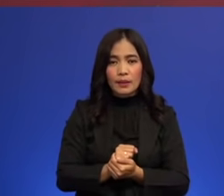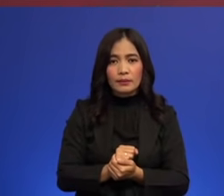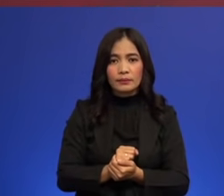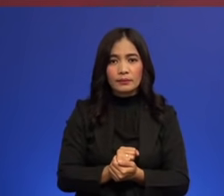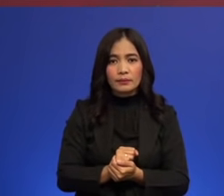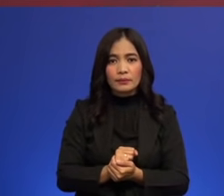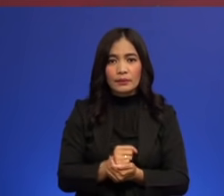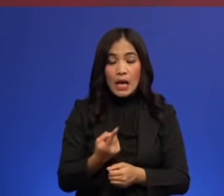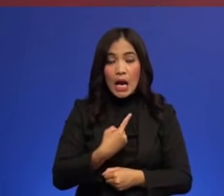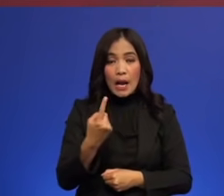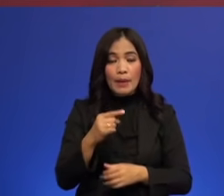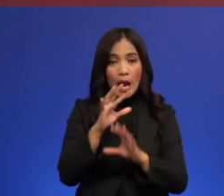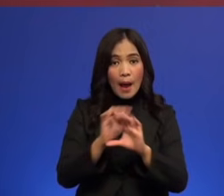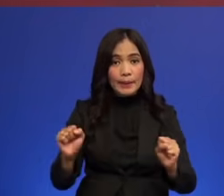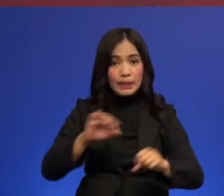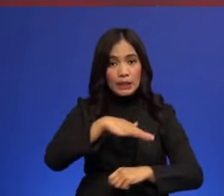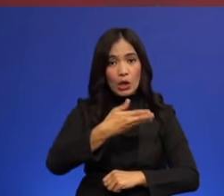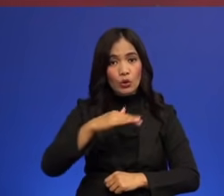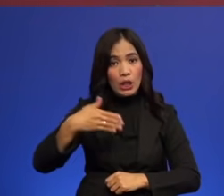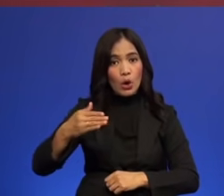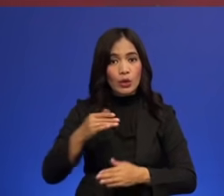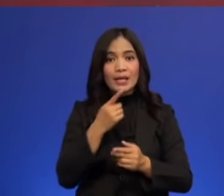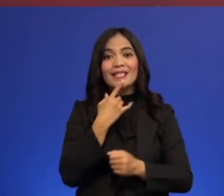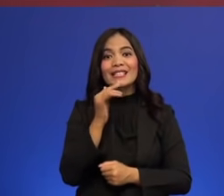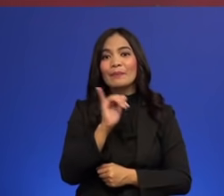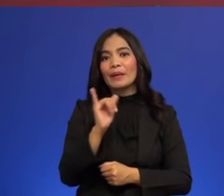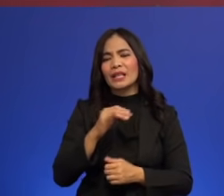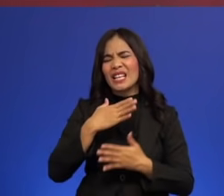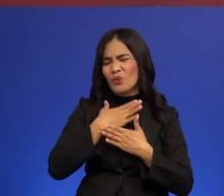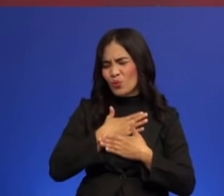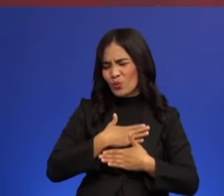Kami menghabiskan tahun-tahun kami seperti keluh.